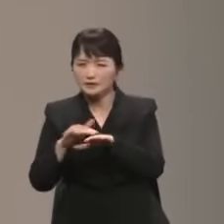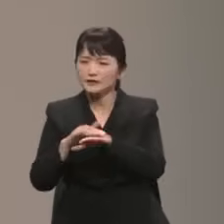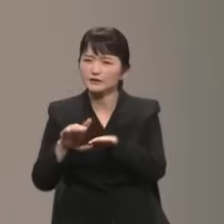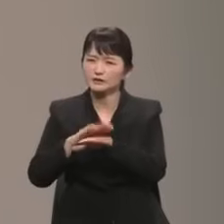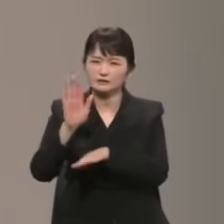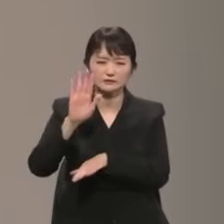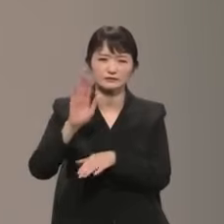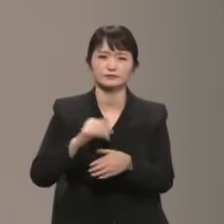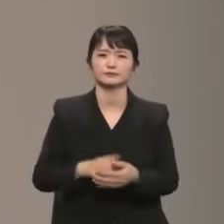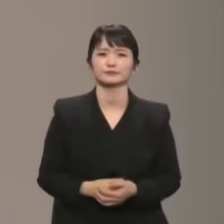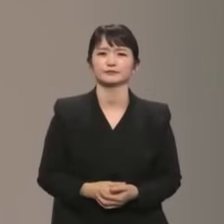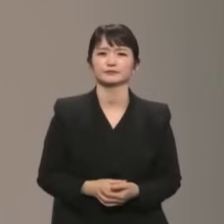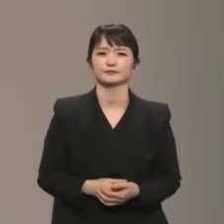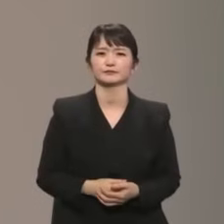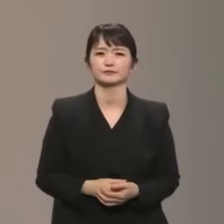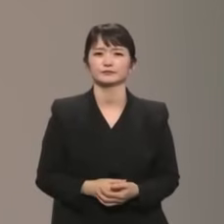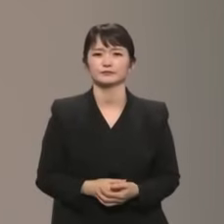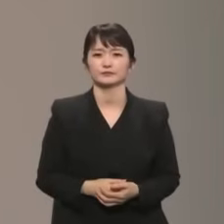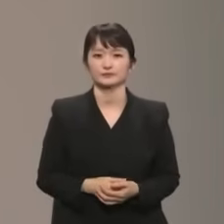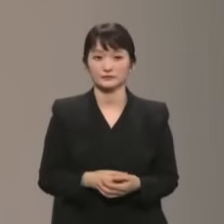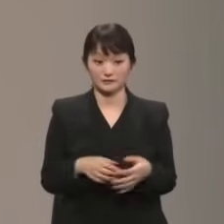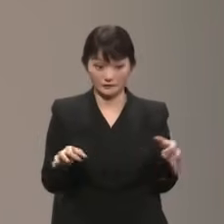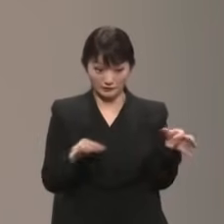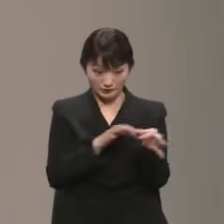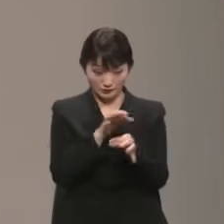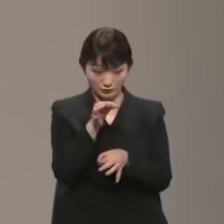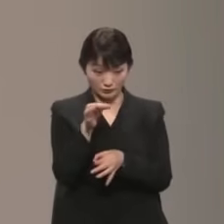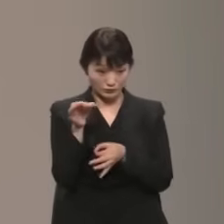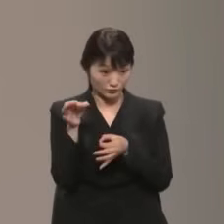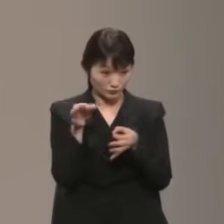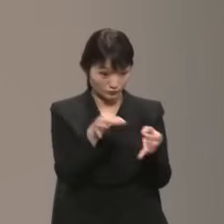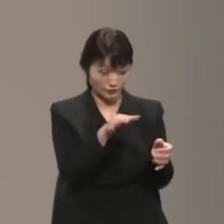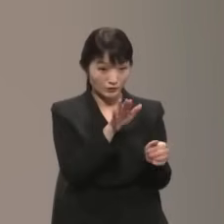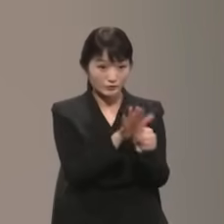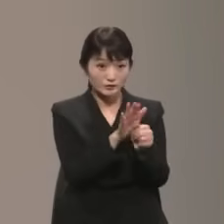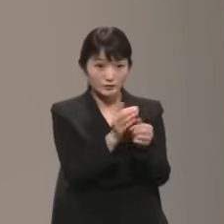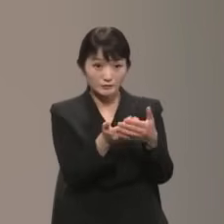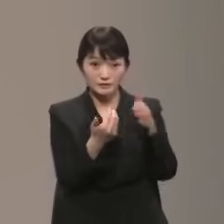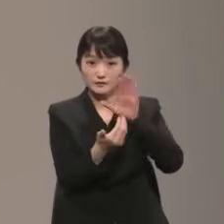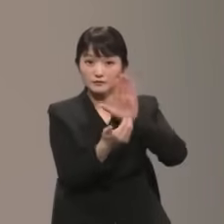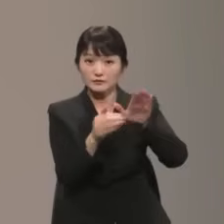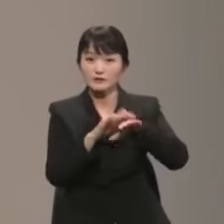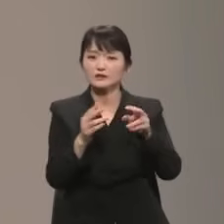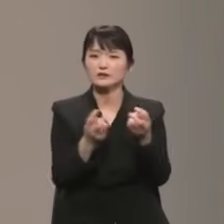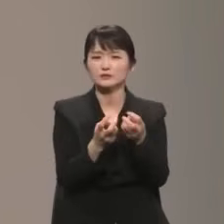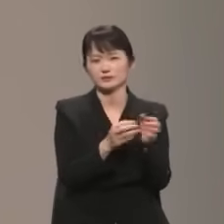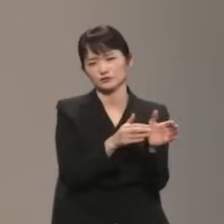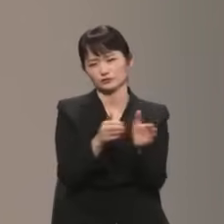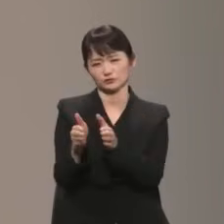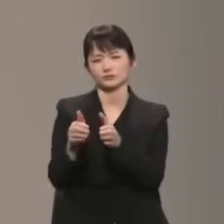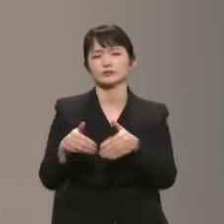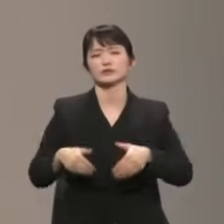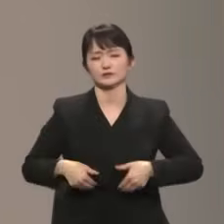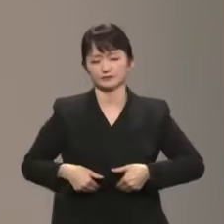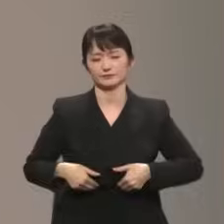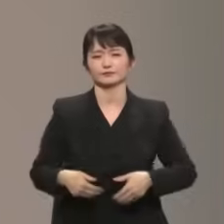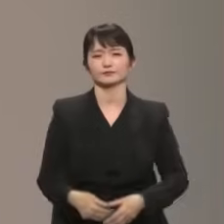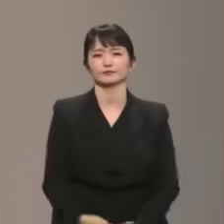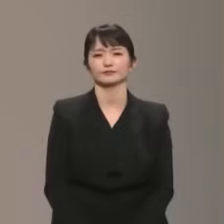아니고 이런 경우에는 어떤 경제적 지원이나 예방할 수 있는 대책 이런 마련이 좀 더 필요하다라고